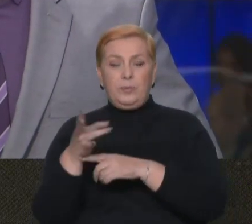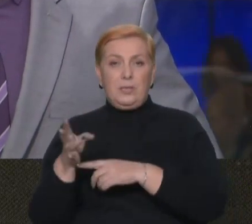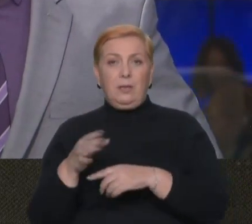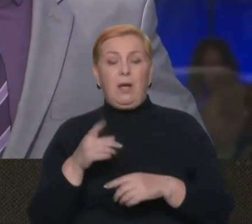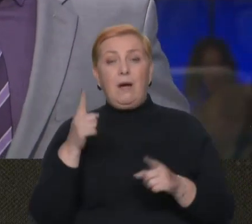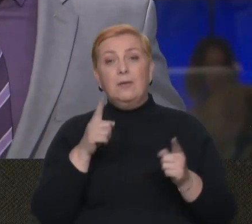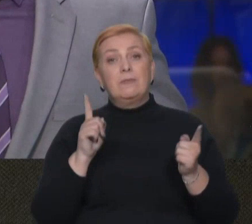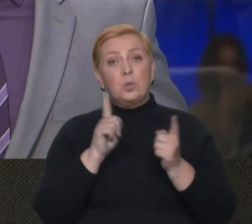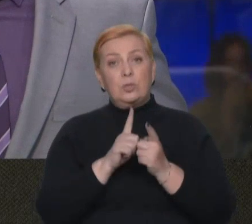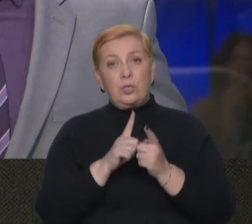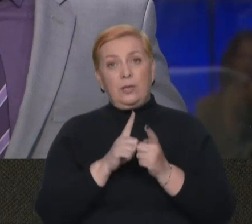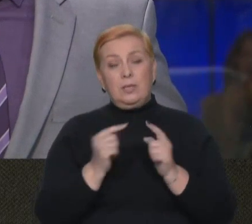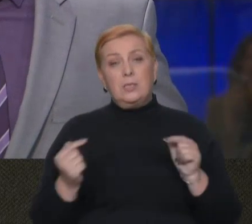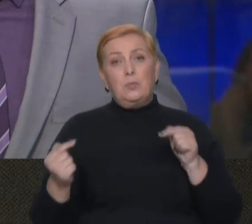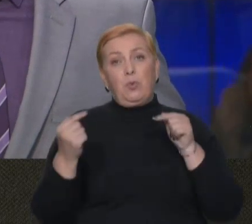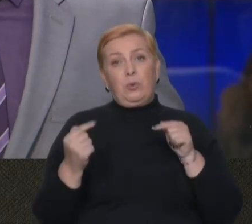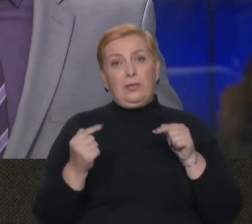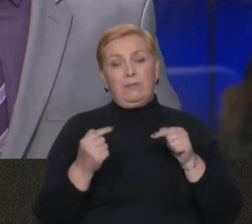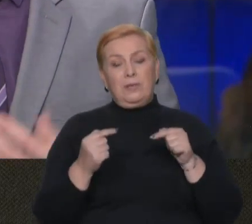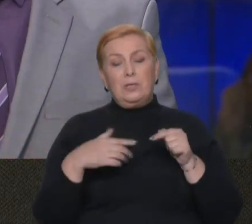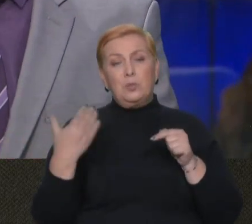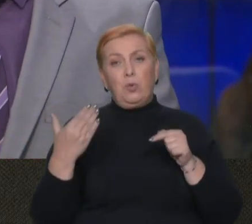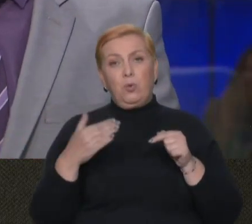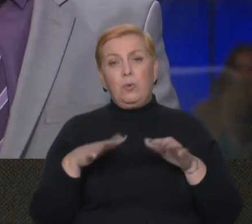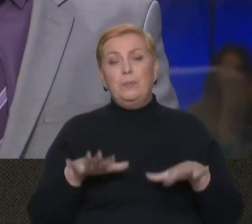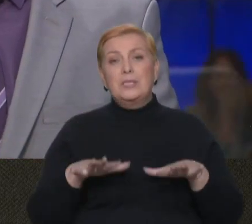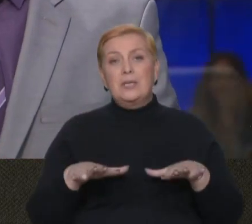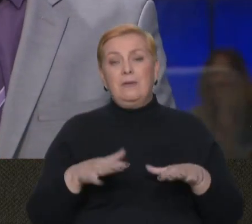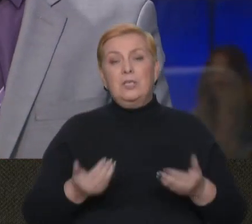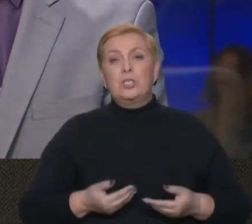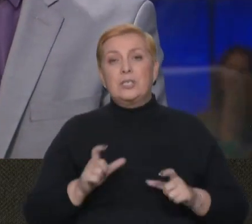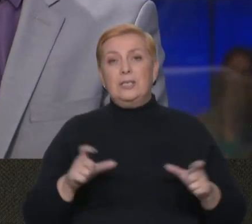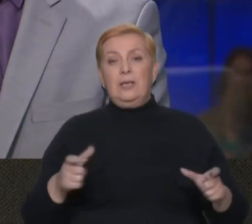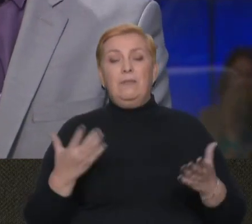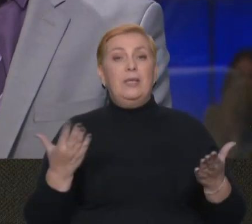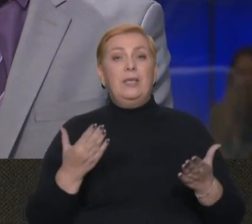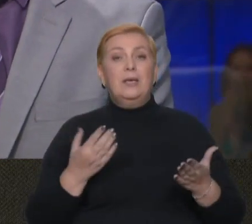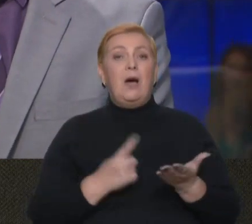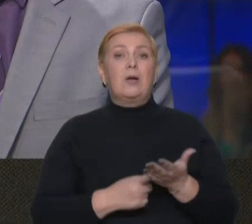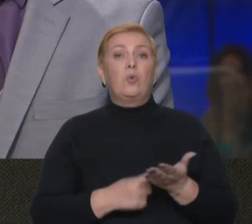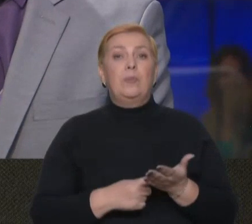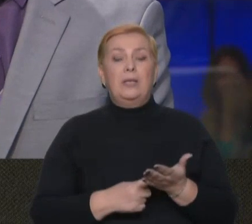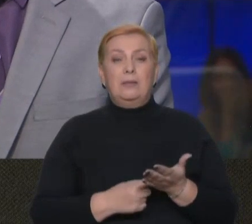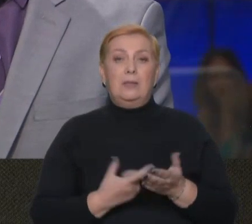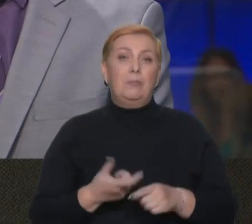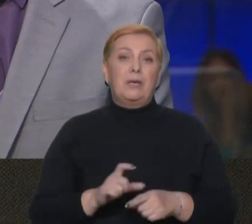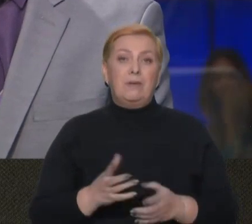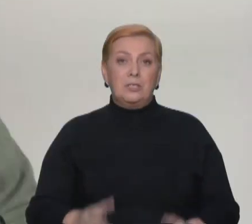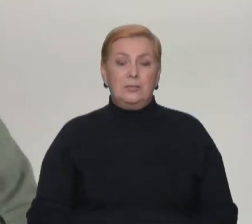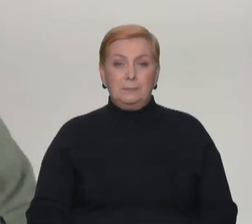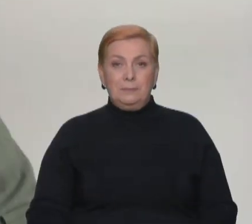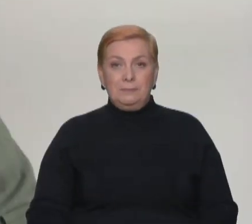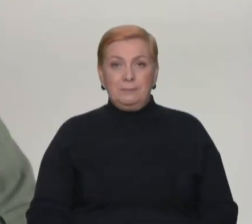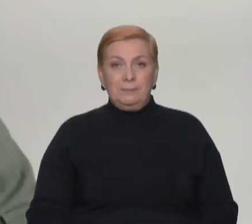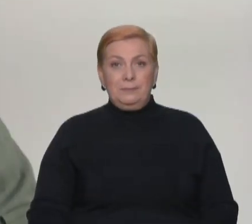зуст ви зараз спротив з боку цех жив в Ях аргументи переважно якби ми